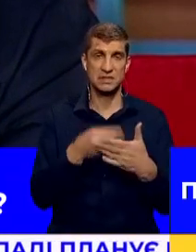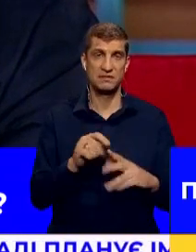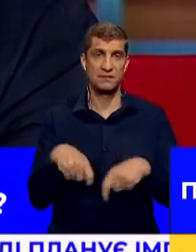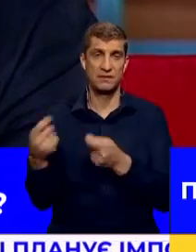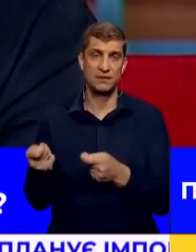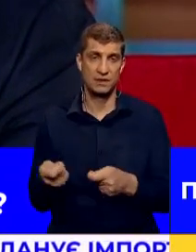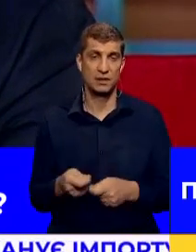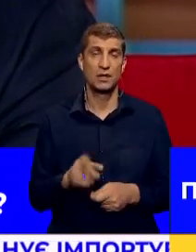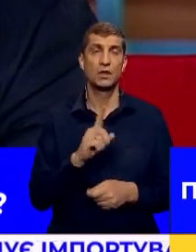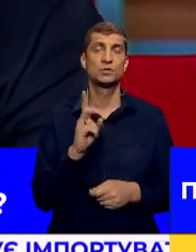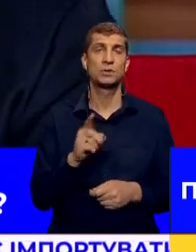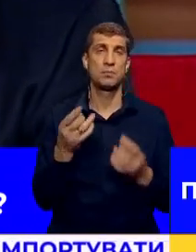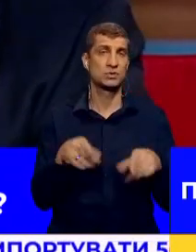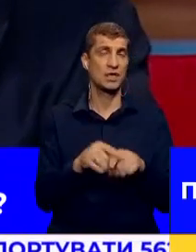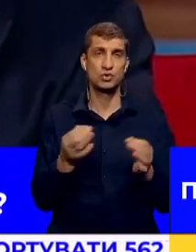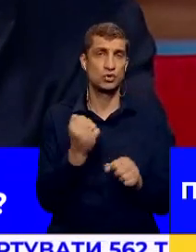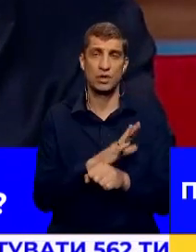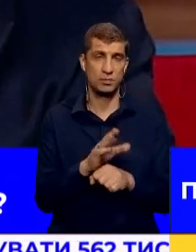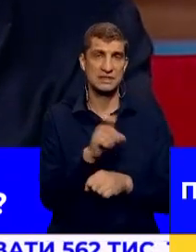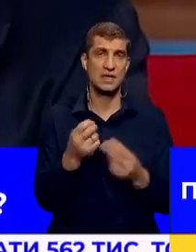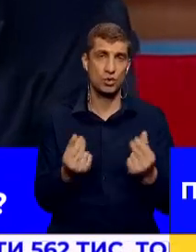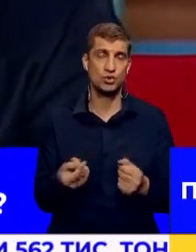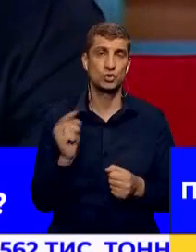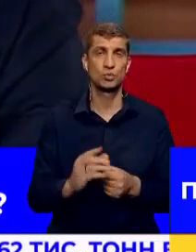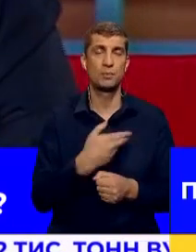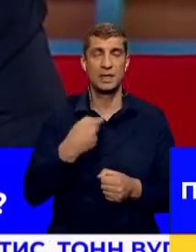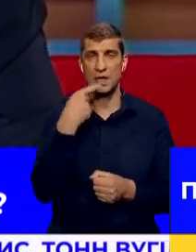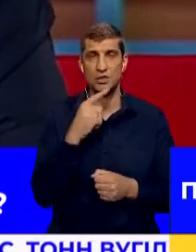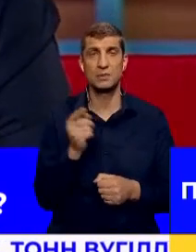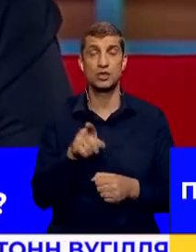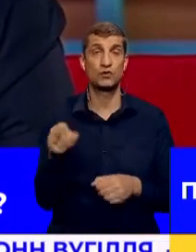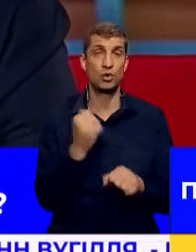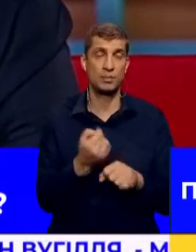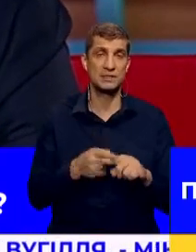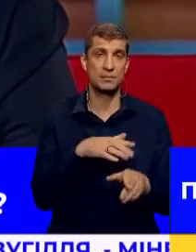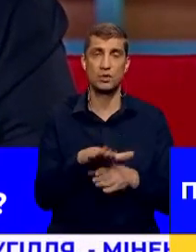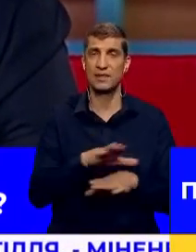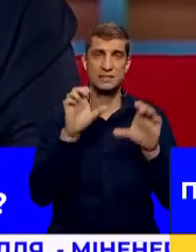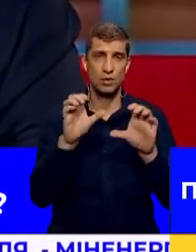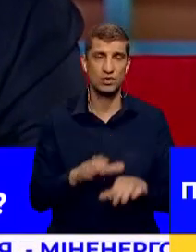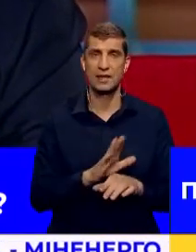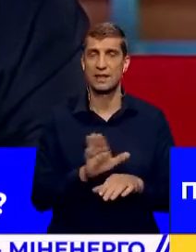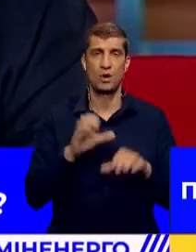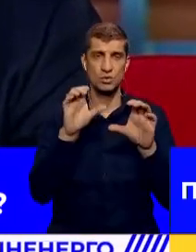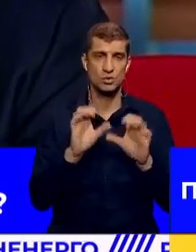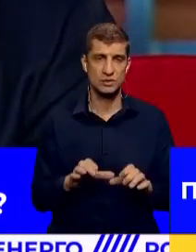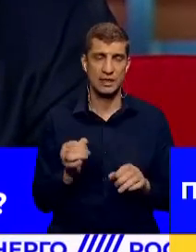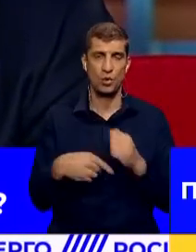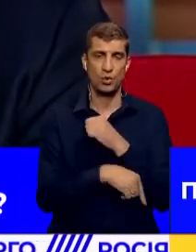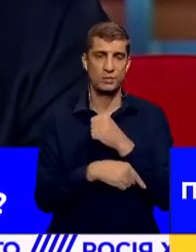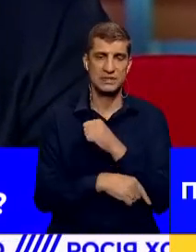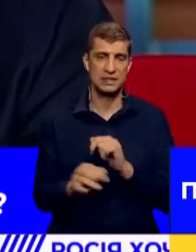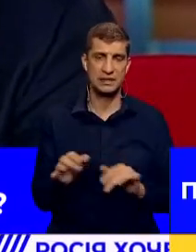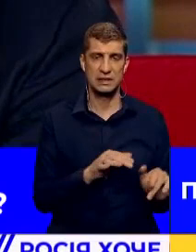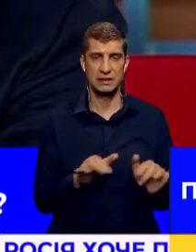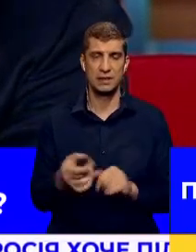там нічого не робиться за гроші. От саме тому ми і кажемо, що те, що вони роблять, це абсолютно незаконні, неконституційні і корупційні